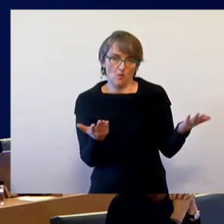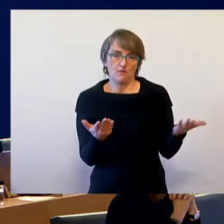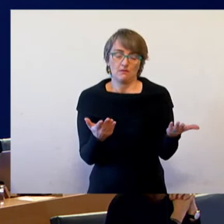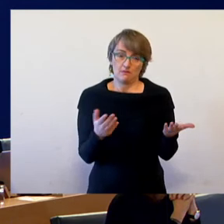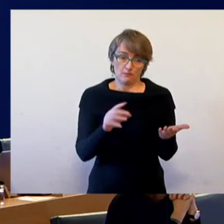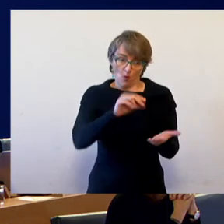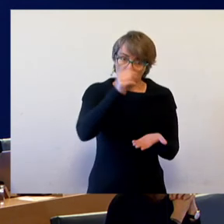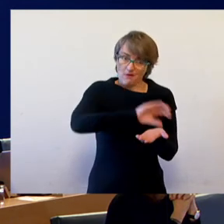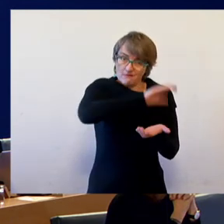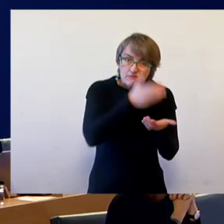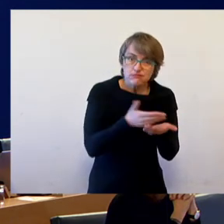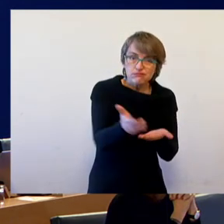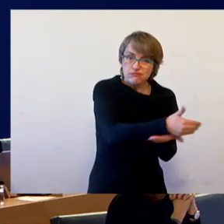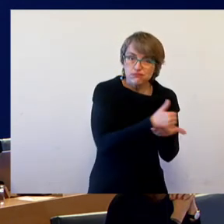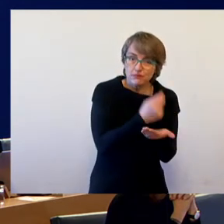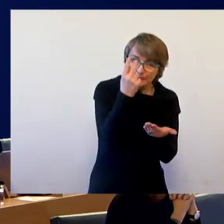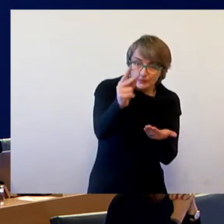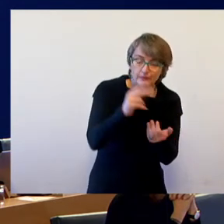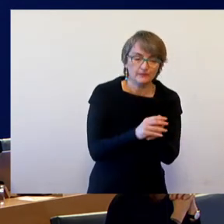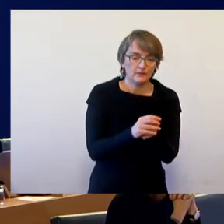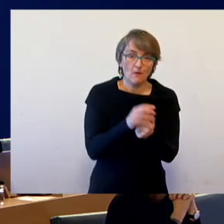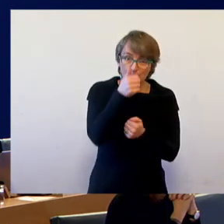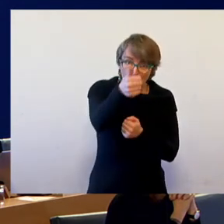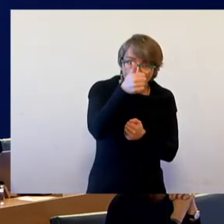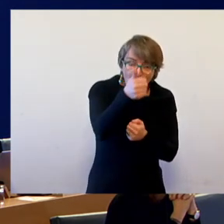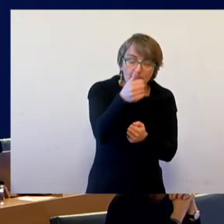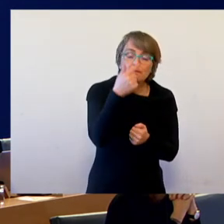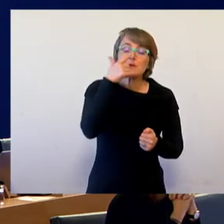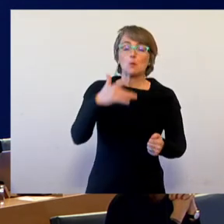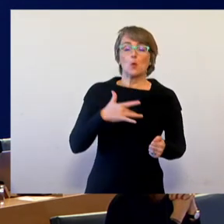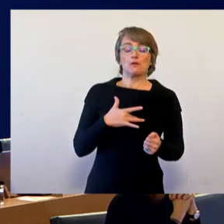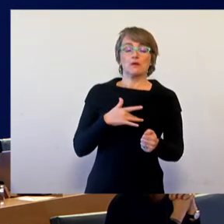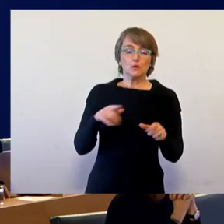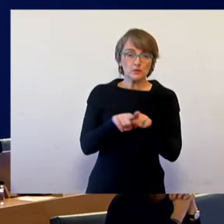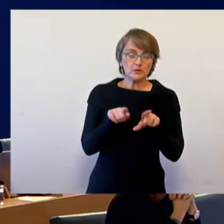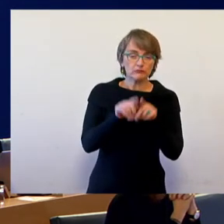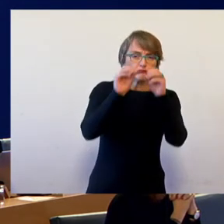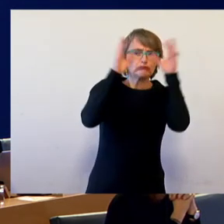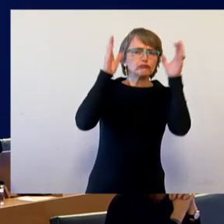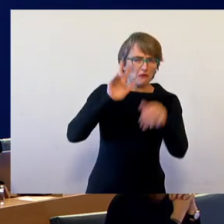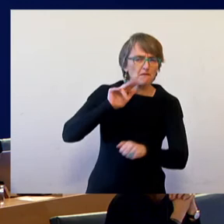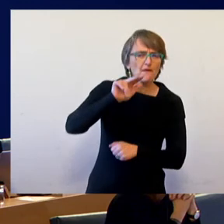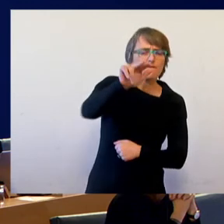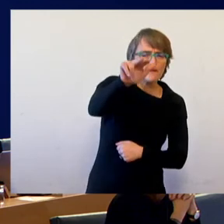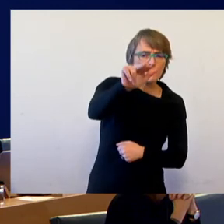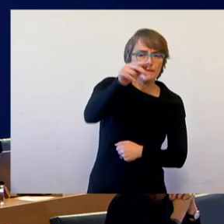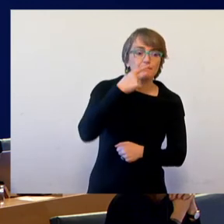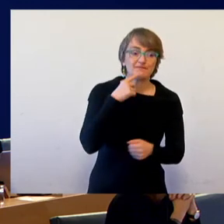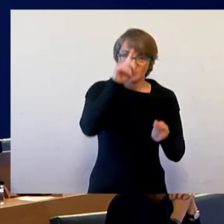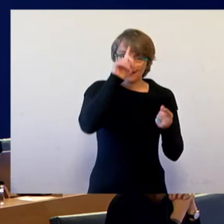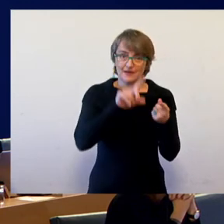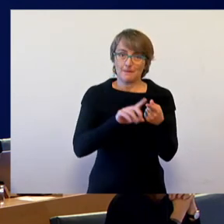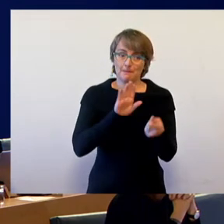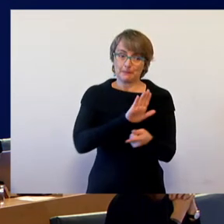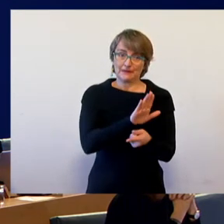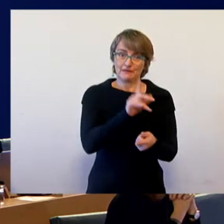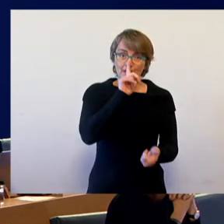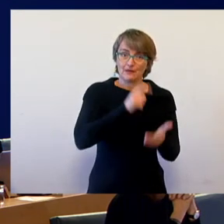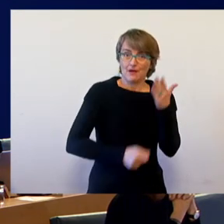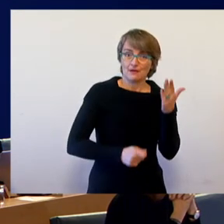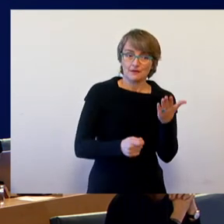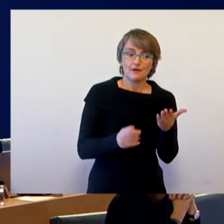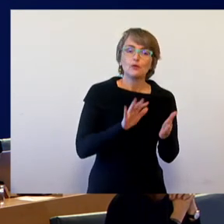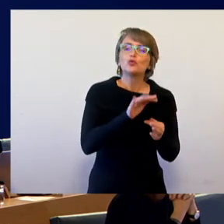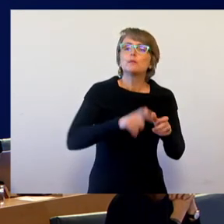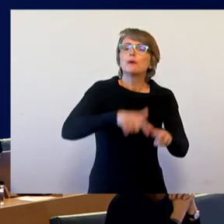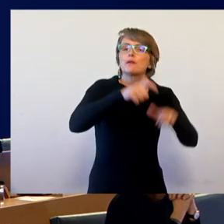sur la perspective et sur l'hypothèse de la hausse de la base de la taxe foncière sur ce bâti,